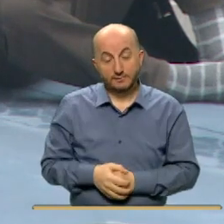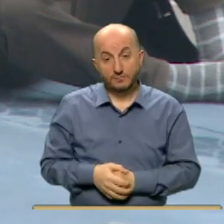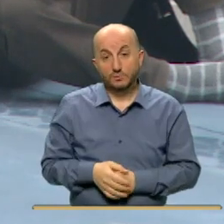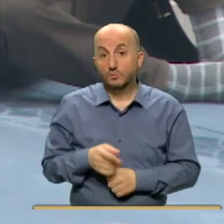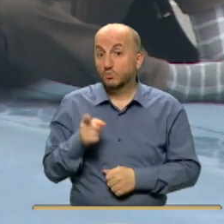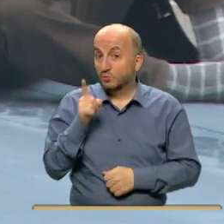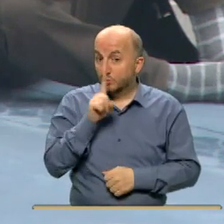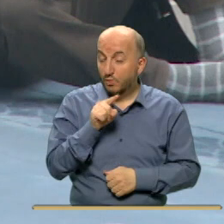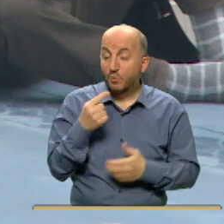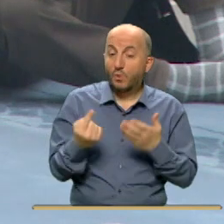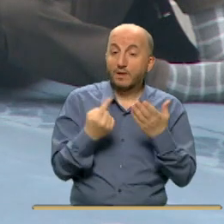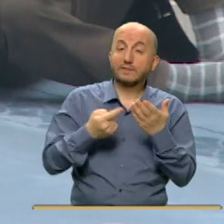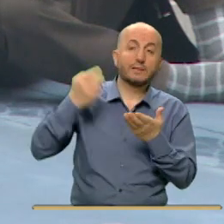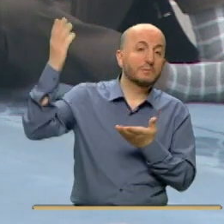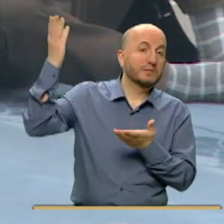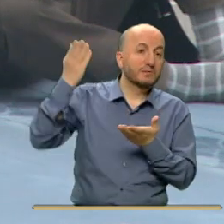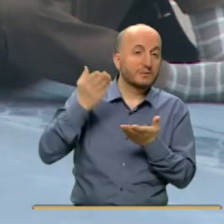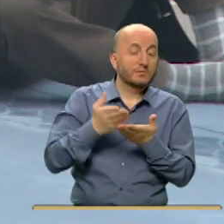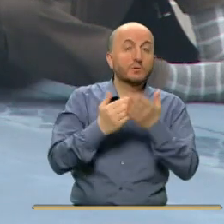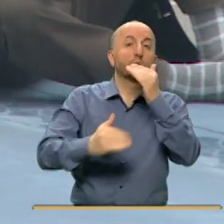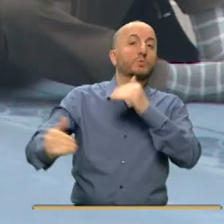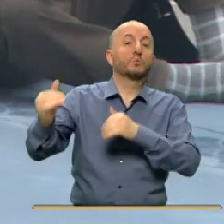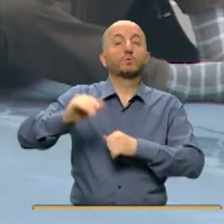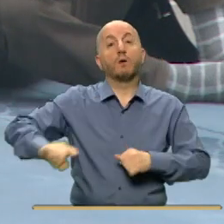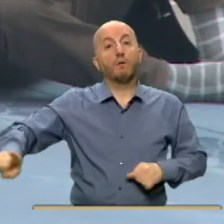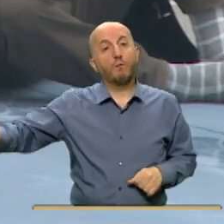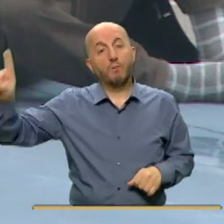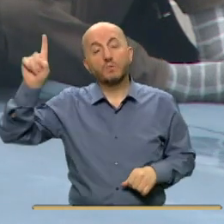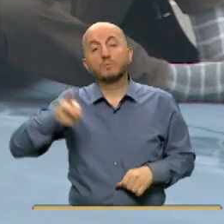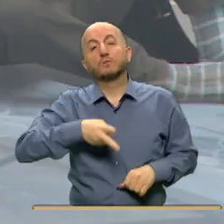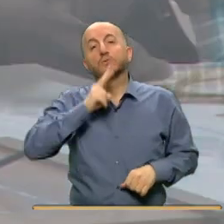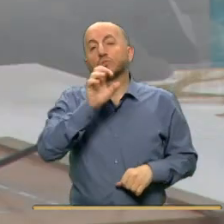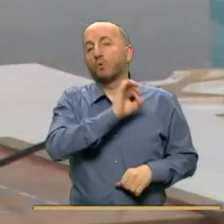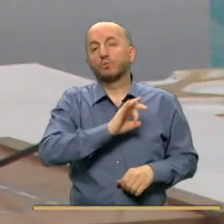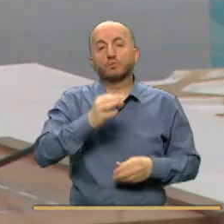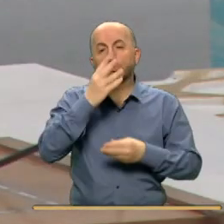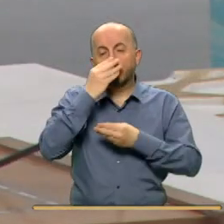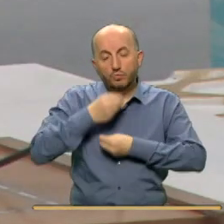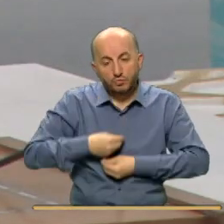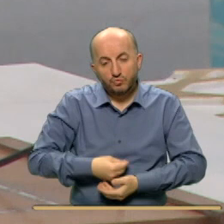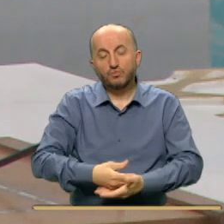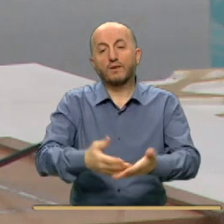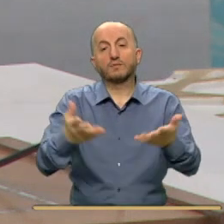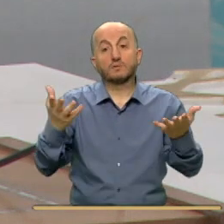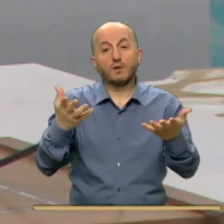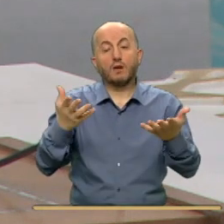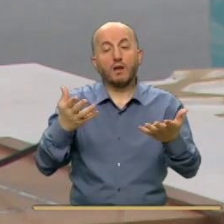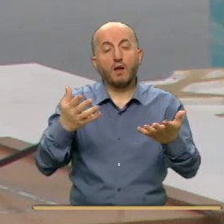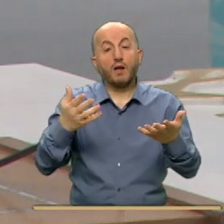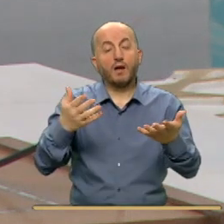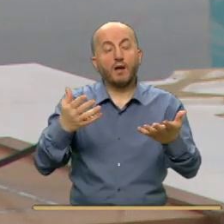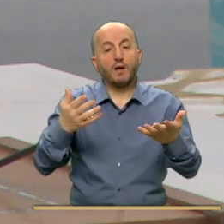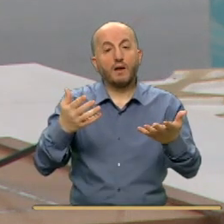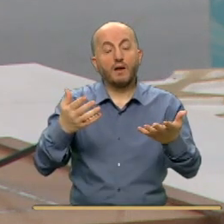Çünkü Kur'an-ı Kerim indirilmiş, Yüce Rabbimiz sonsuz lütuf ve ihsanıyla tenezzül